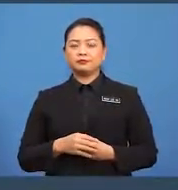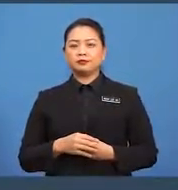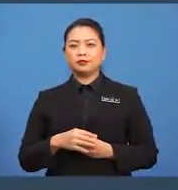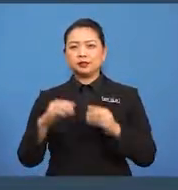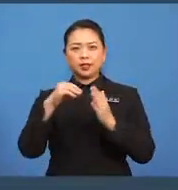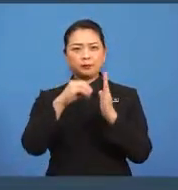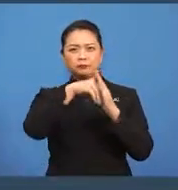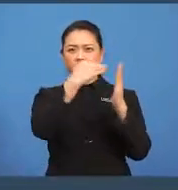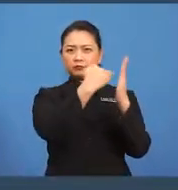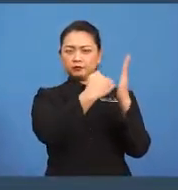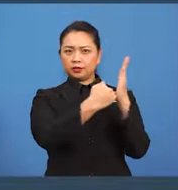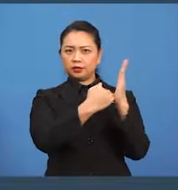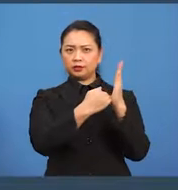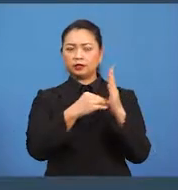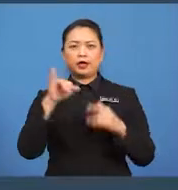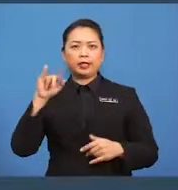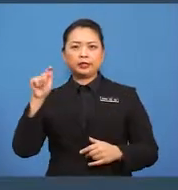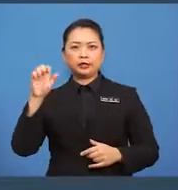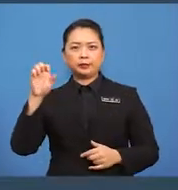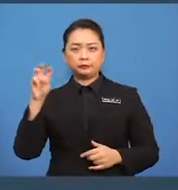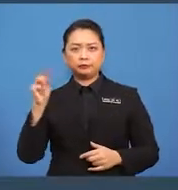ini dikenali sebagai item.